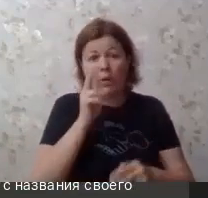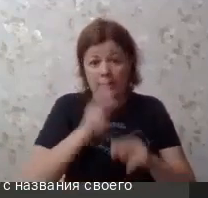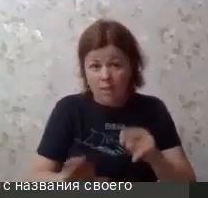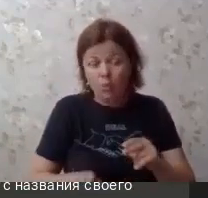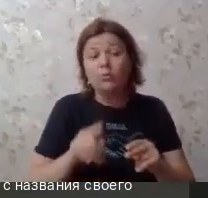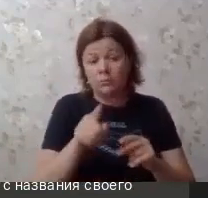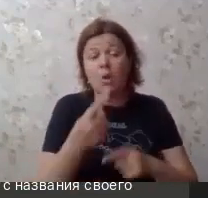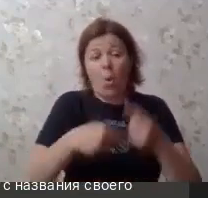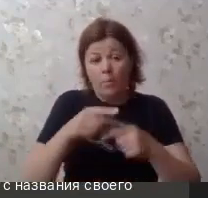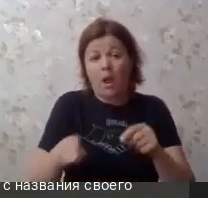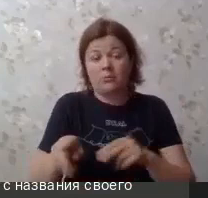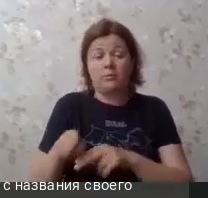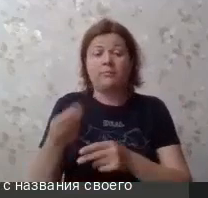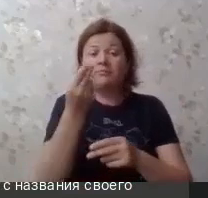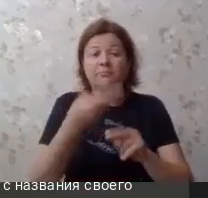приобретение товара.